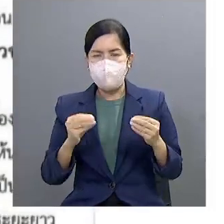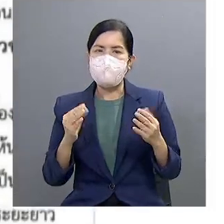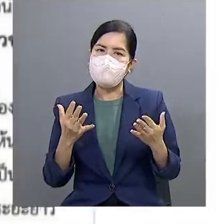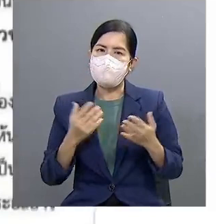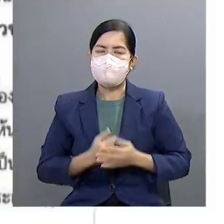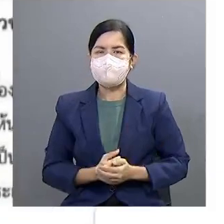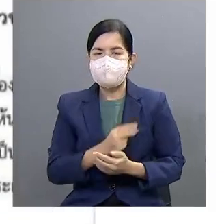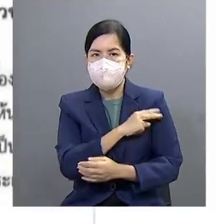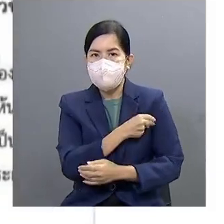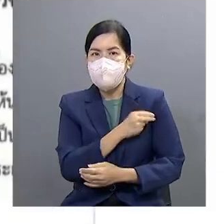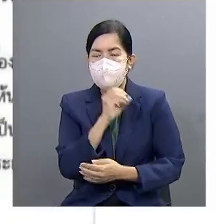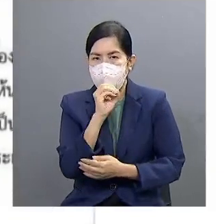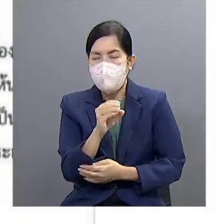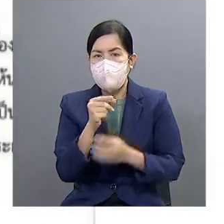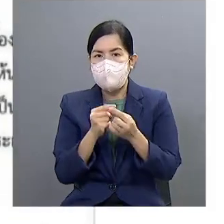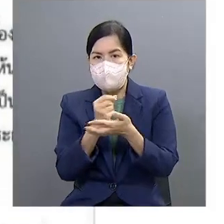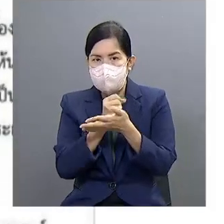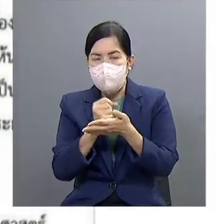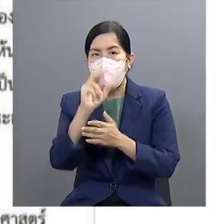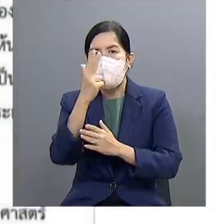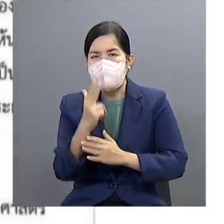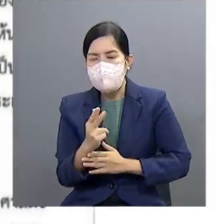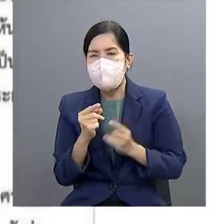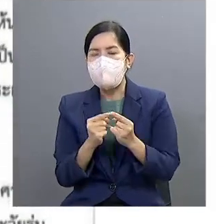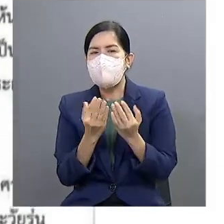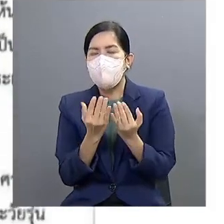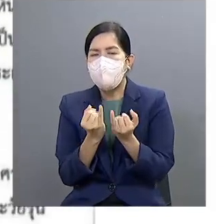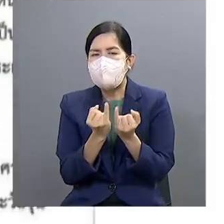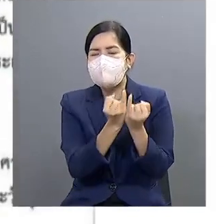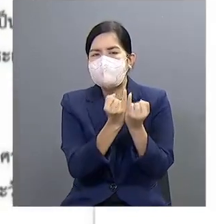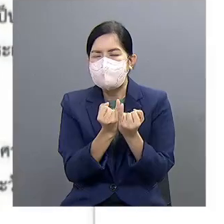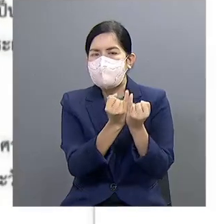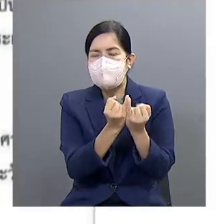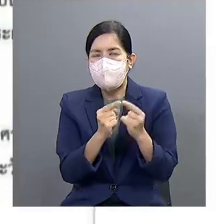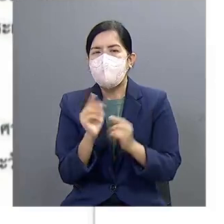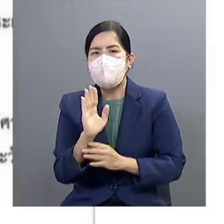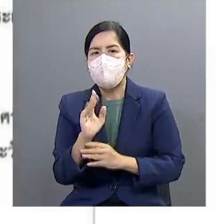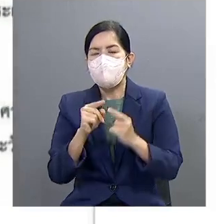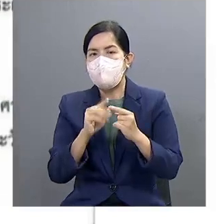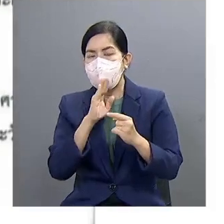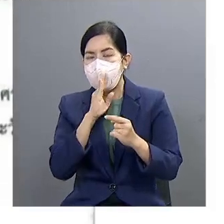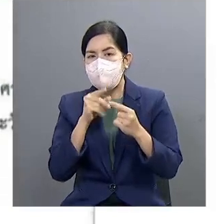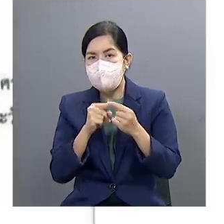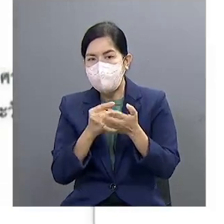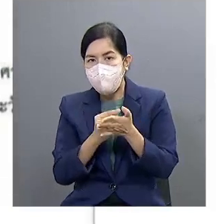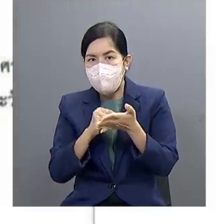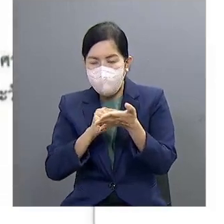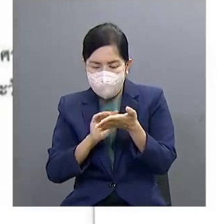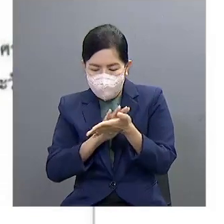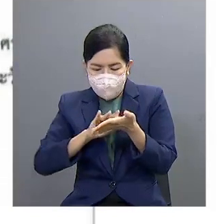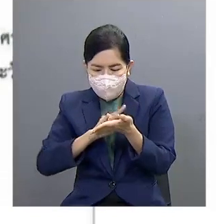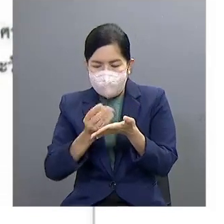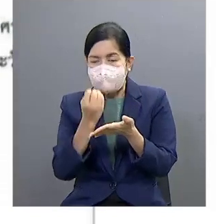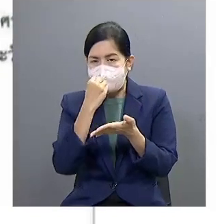ให้ติดเพียงแค่ใช้ก็เกิดผลเสียต่อสมองของเด็กได้ซึ่งตั้งแต่รักษาเด็กมากุมารแพทย์ท่